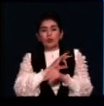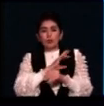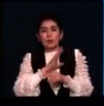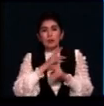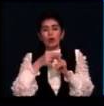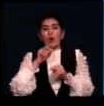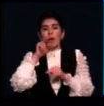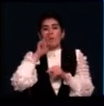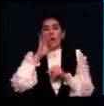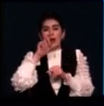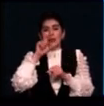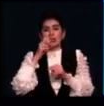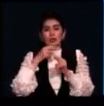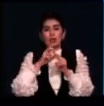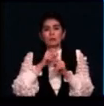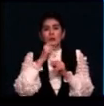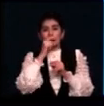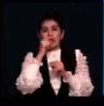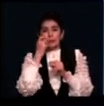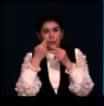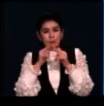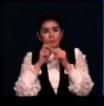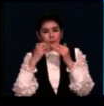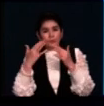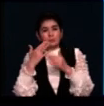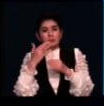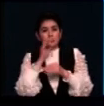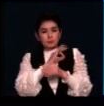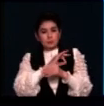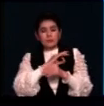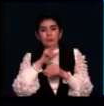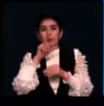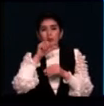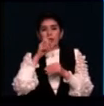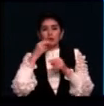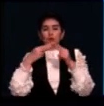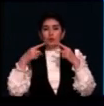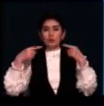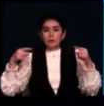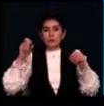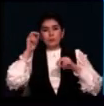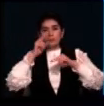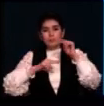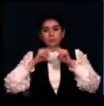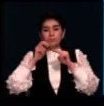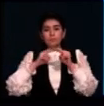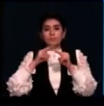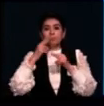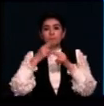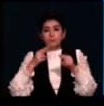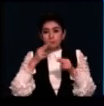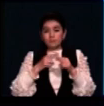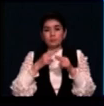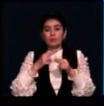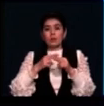Bu polietilen moddasi turmushda juda ham ko'p ishlatiladi. Polietilendan turli qurilmalarning qismlari,